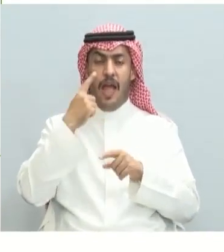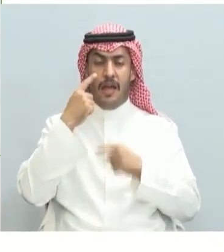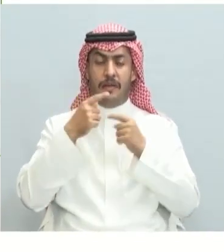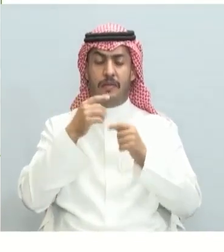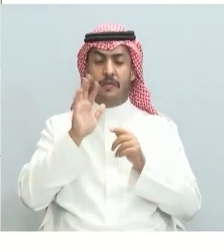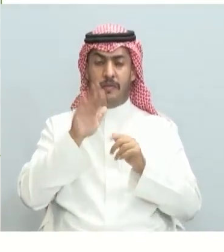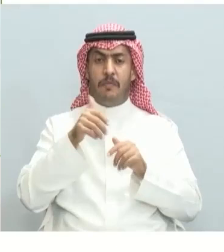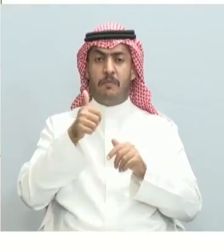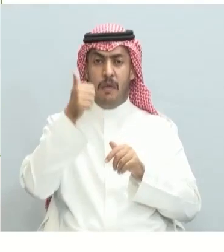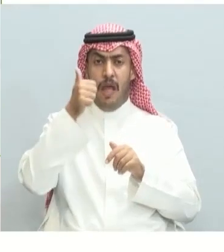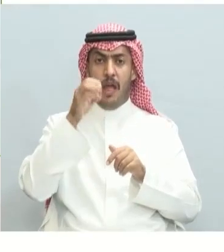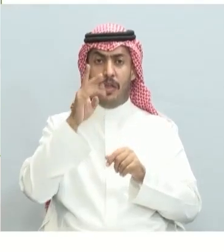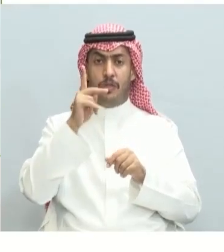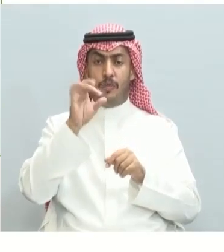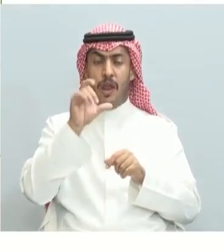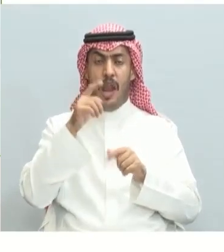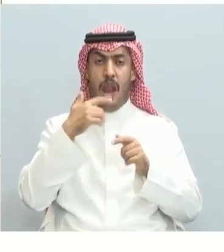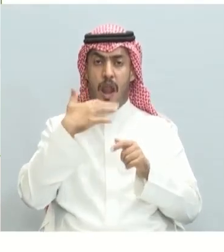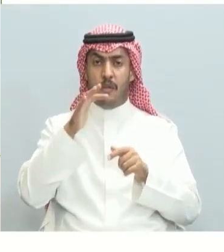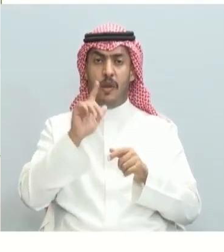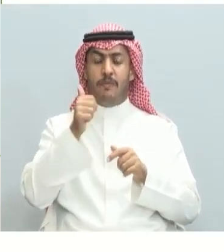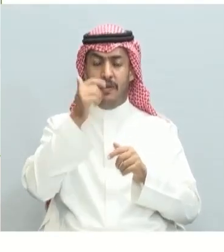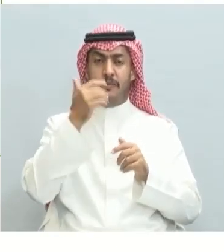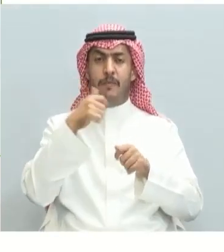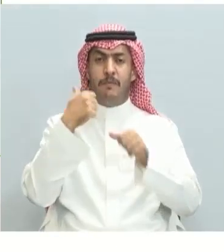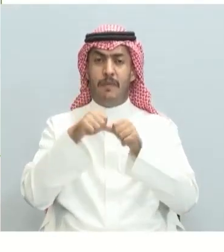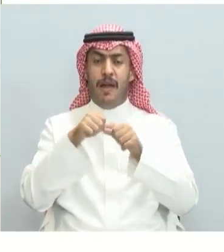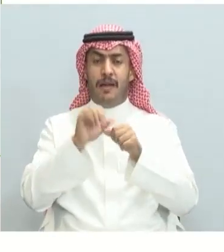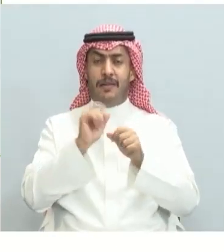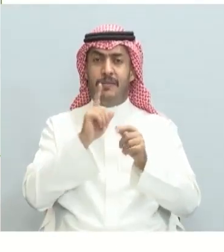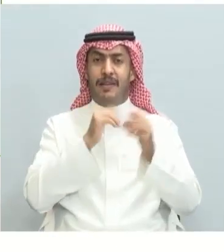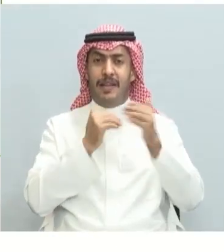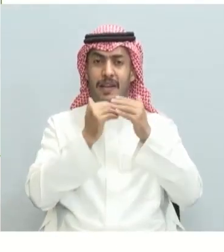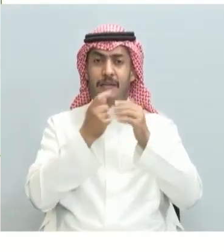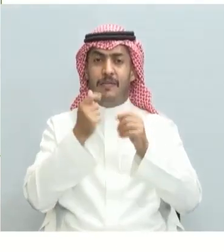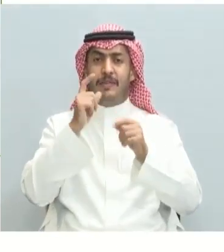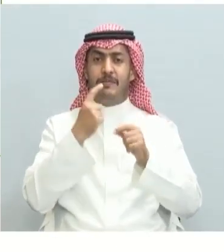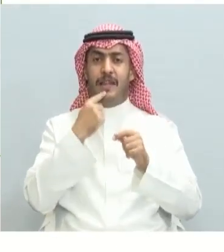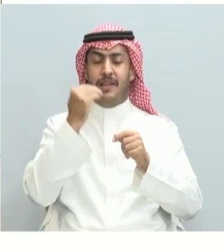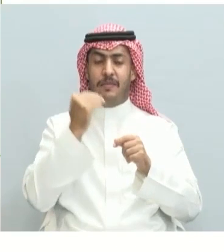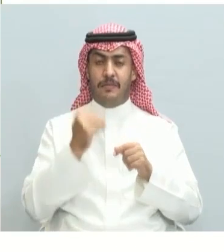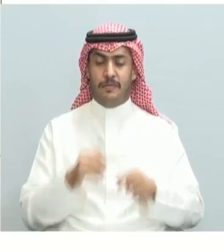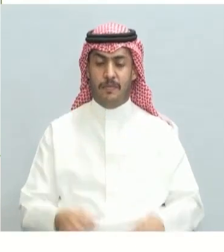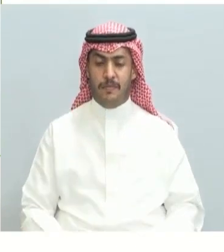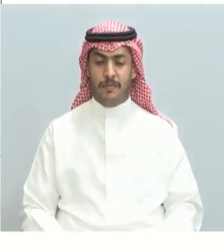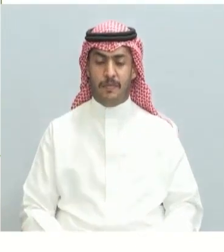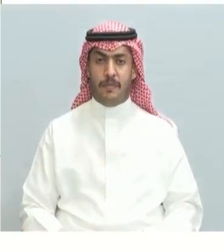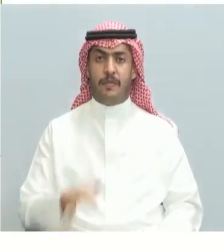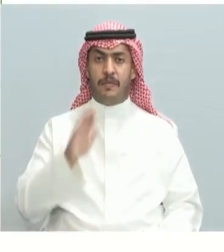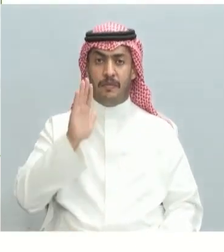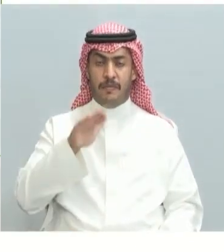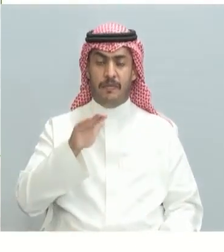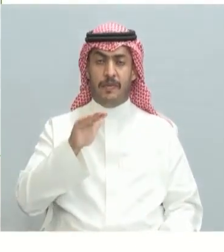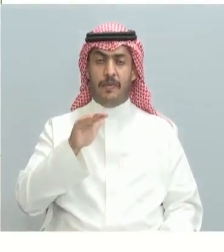فقد تصبح قصيره الاجل عندما يتبقى على استحقاقها اقل من سنه اذا قد اخذ